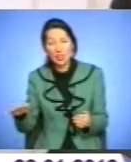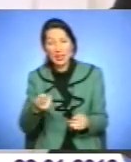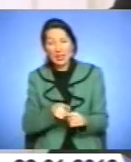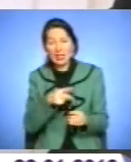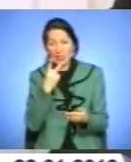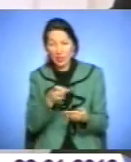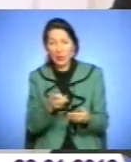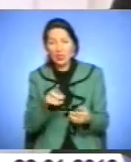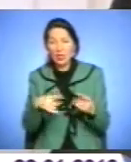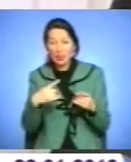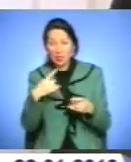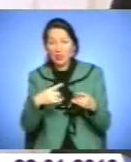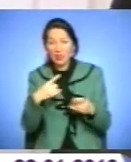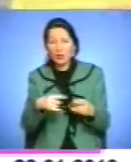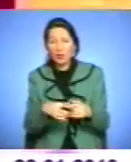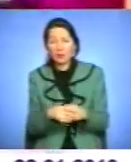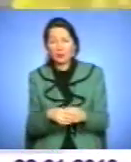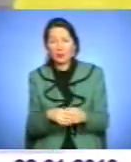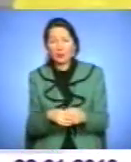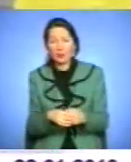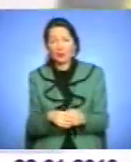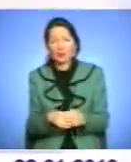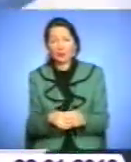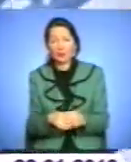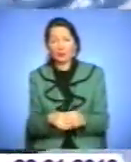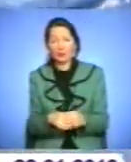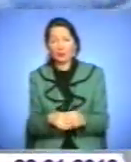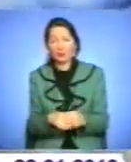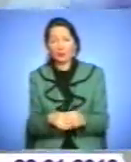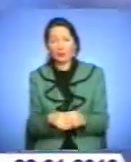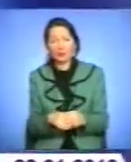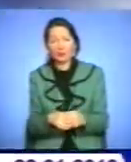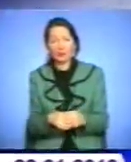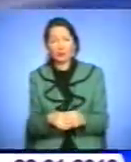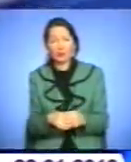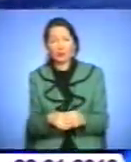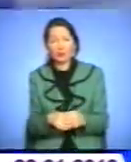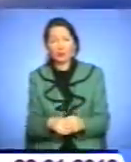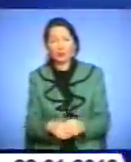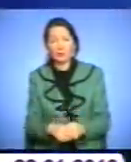той чи інший телеканал.